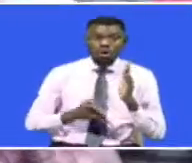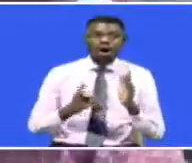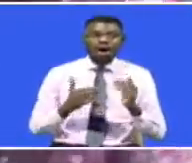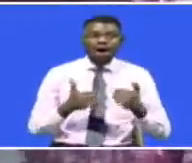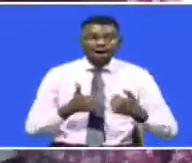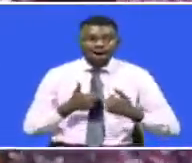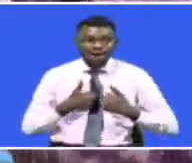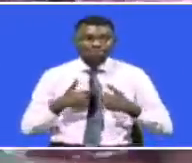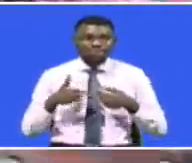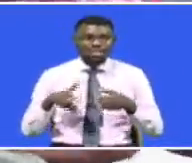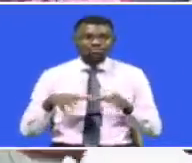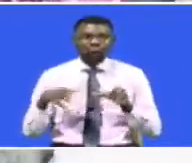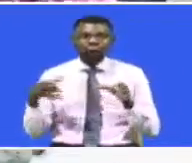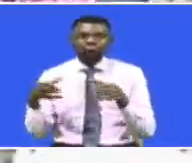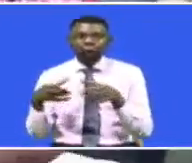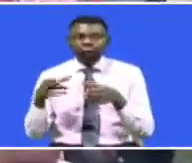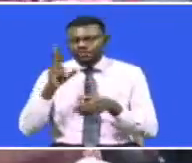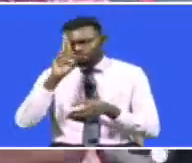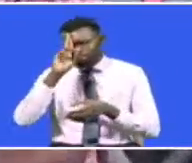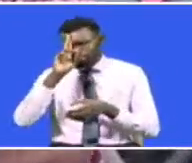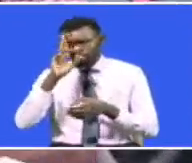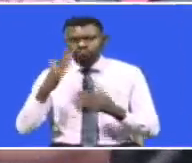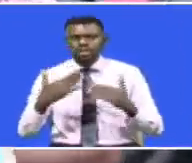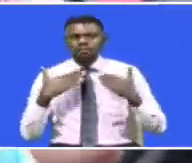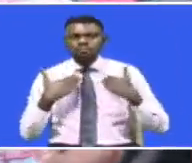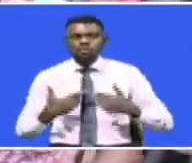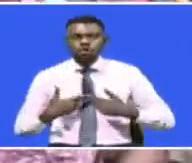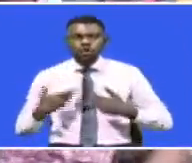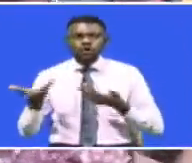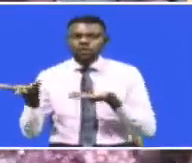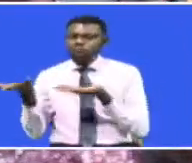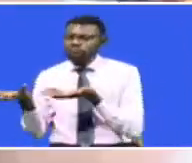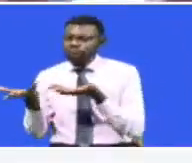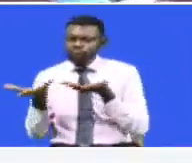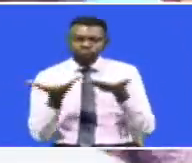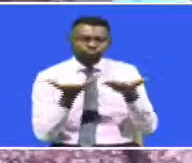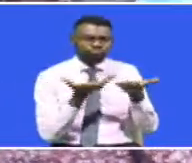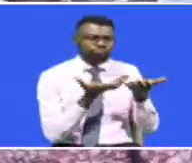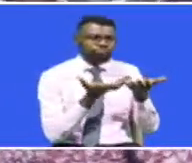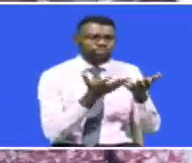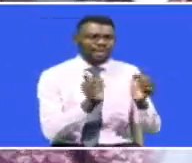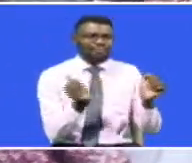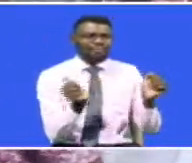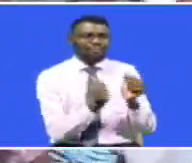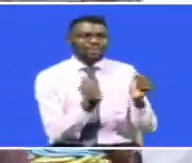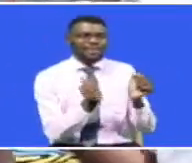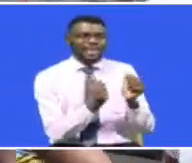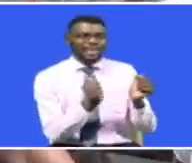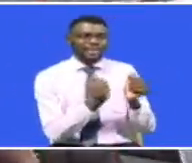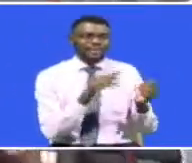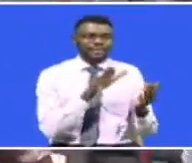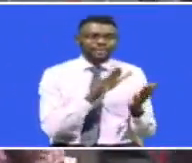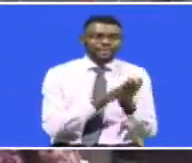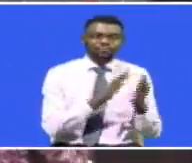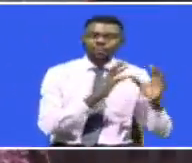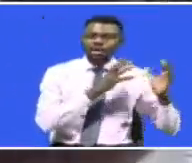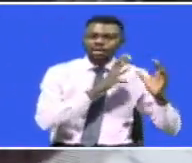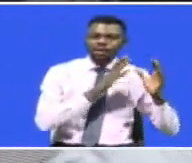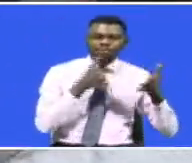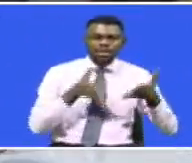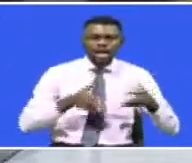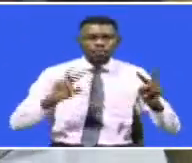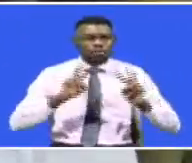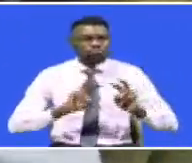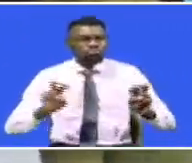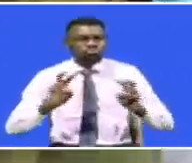tayari waliouondoa mwili wa marehemu hadi katika chumba cha kuhifadhia maiti kilichopo mjini Kilifi huku uchunguzi ukianza.